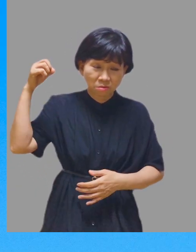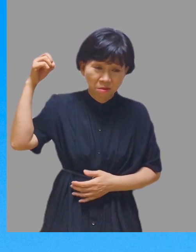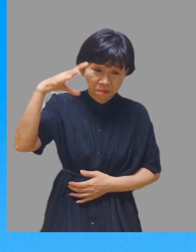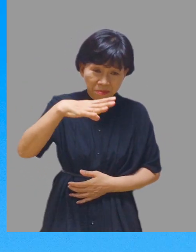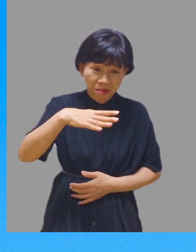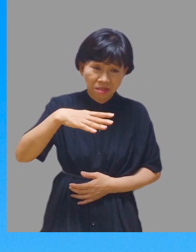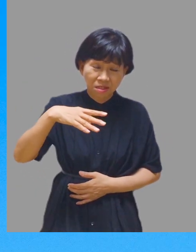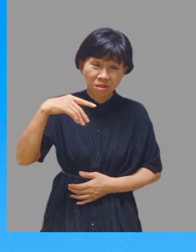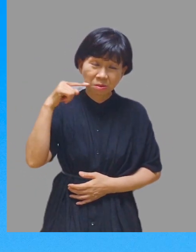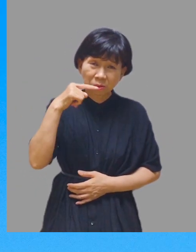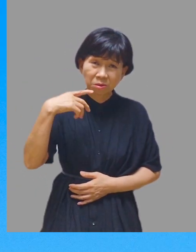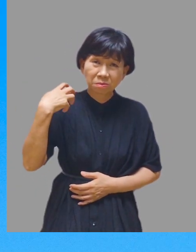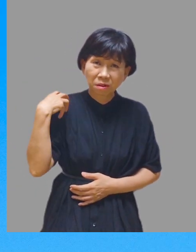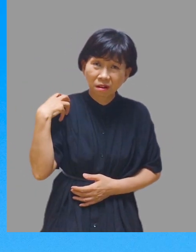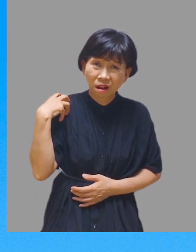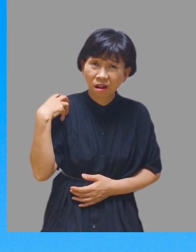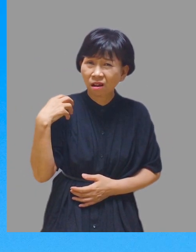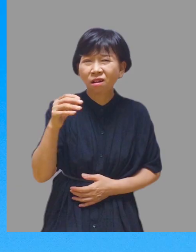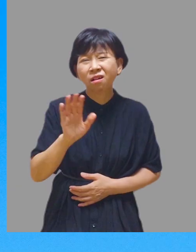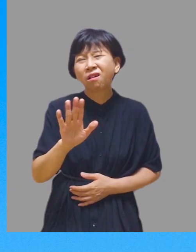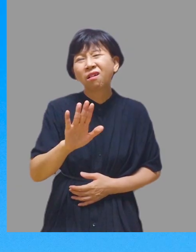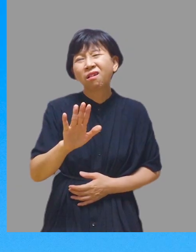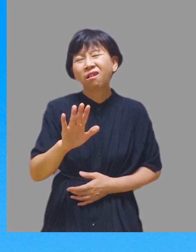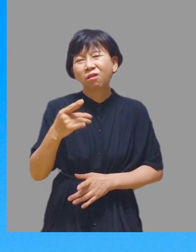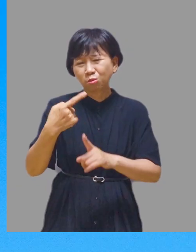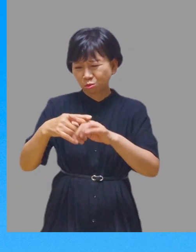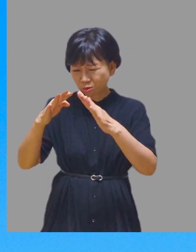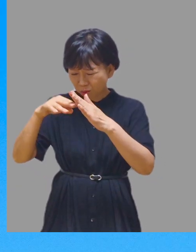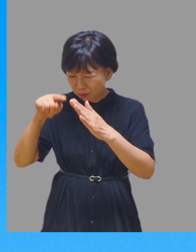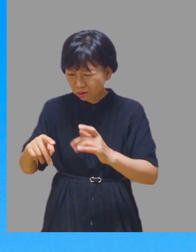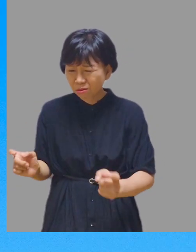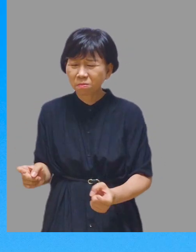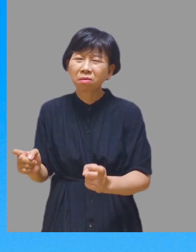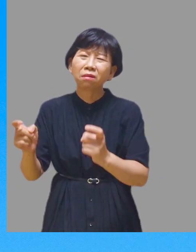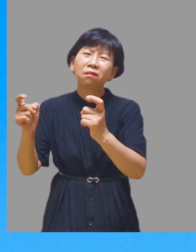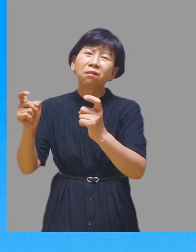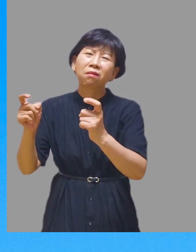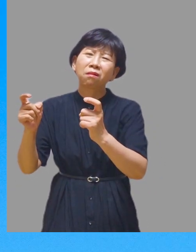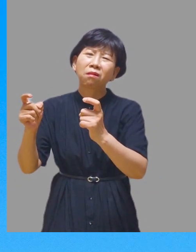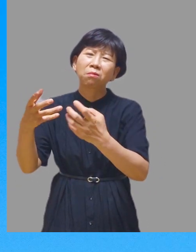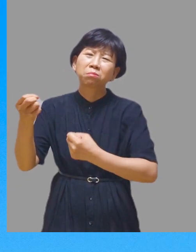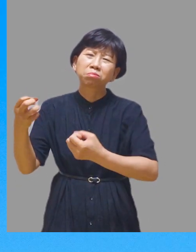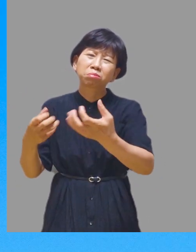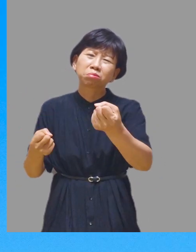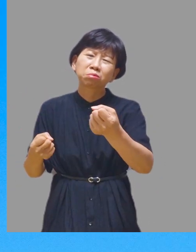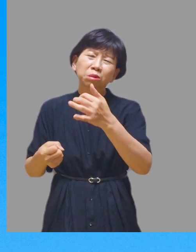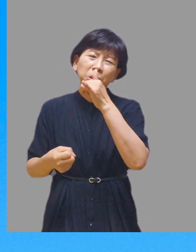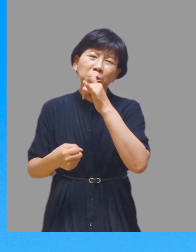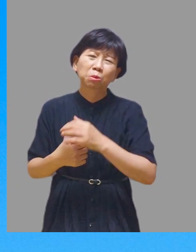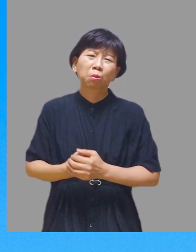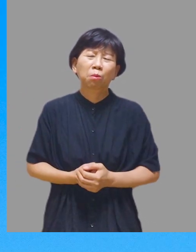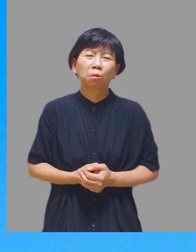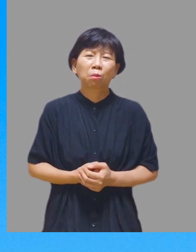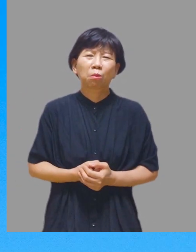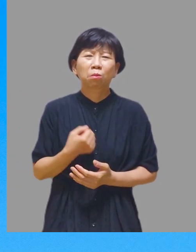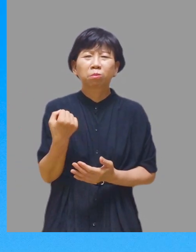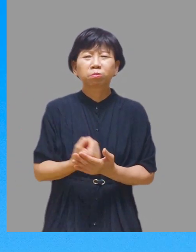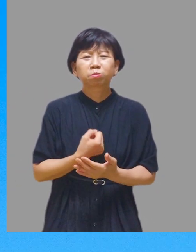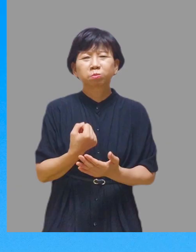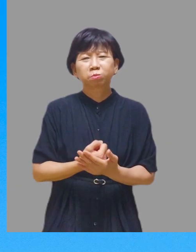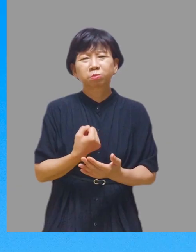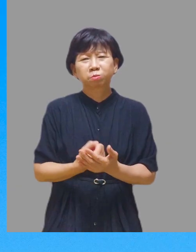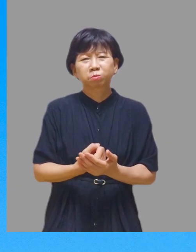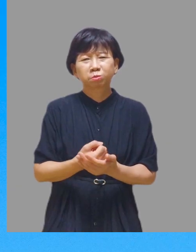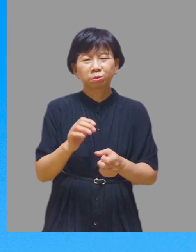사람들처럼 똑같이 교회라는 울타리 안에서 다투고 있는 현실, 이런 것들이 여기저기서 드러난다는 거죠.